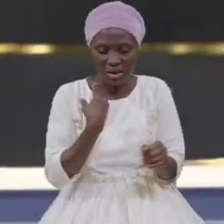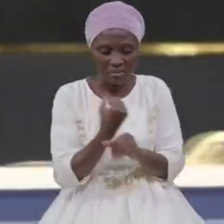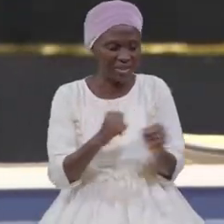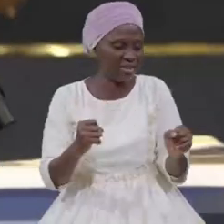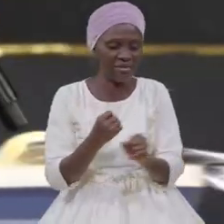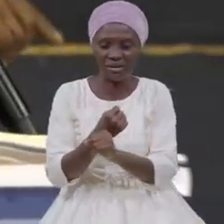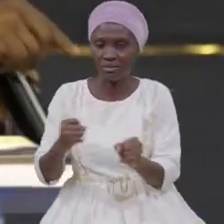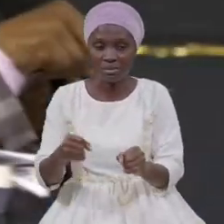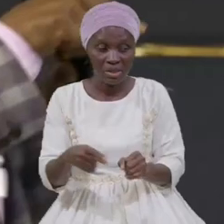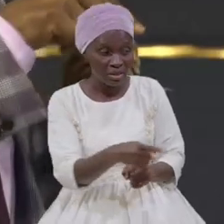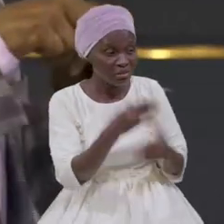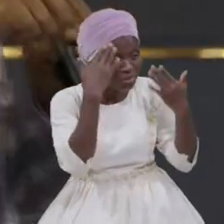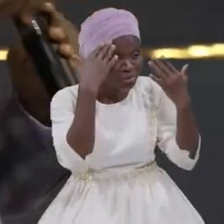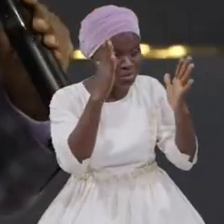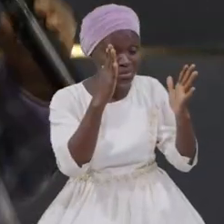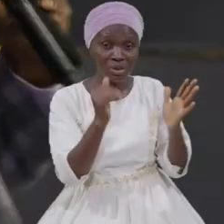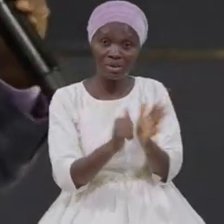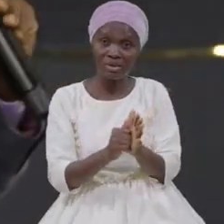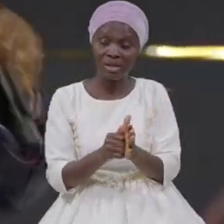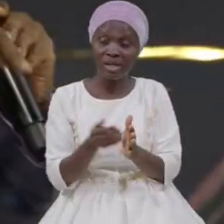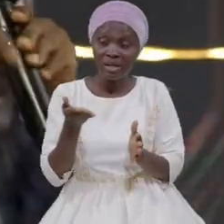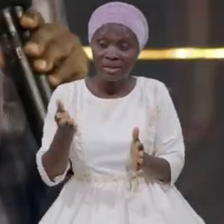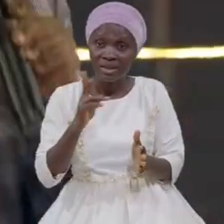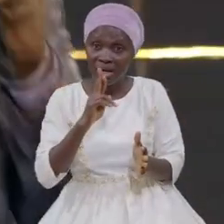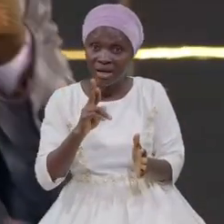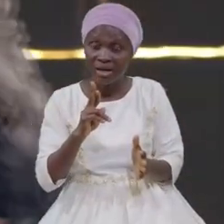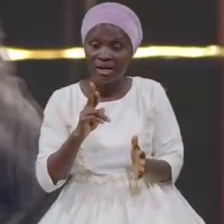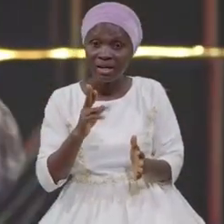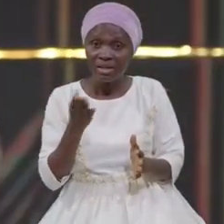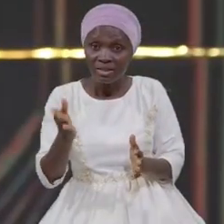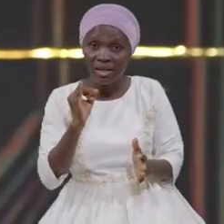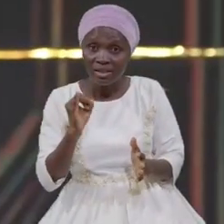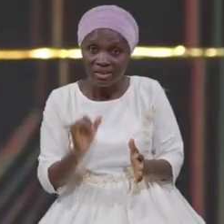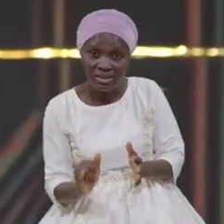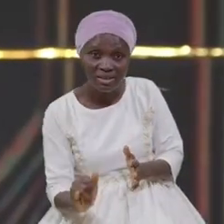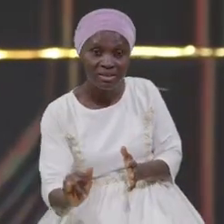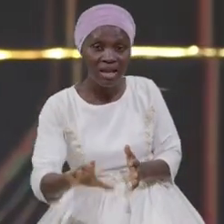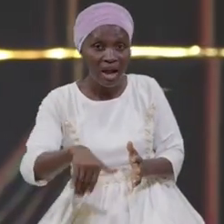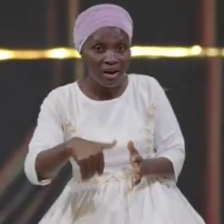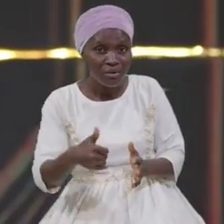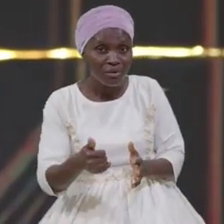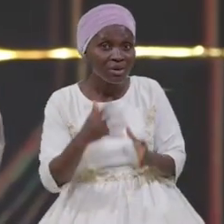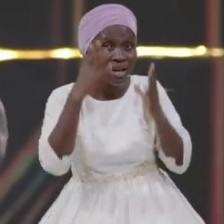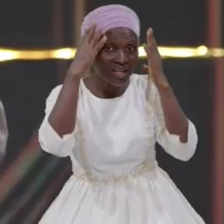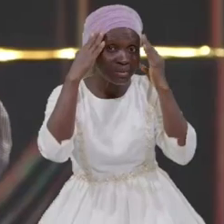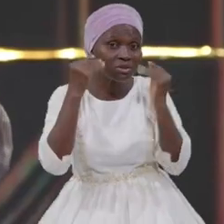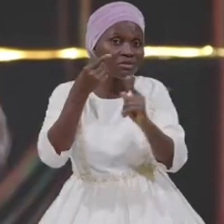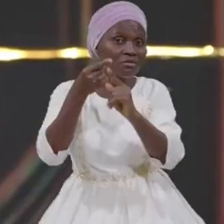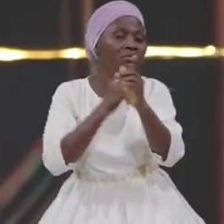Et qui ne savent pas qu'il y a encore une autre expérience du Seigneur,